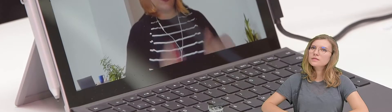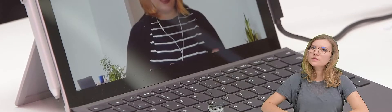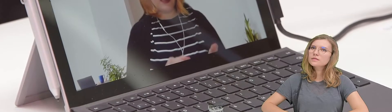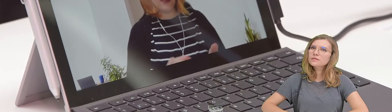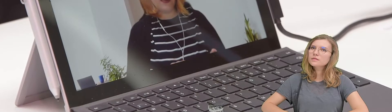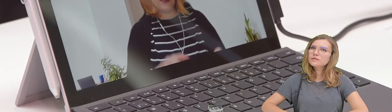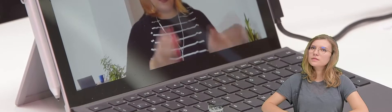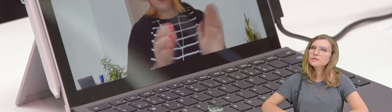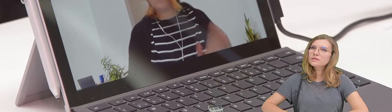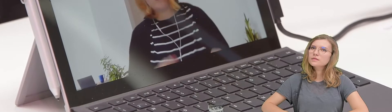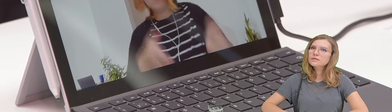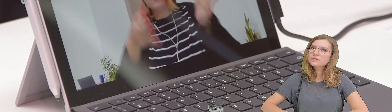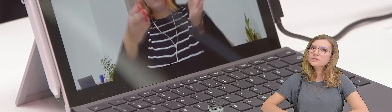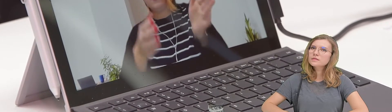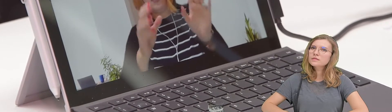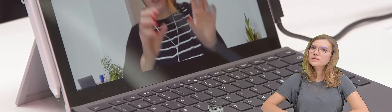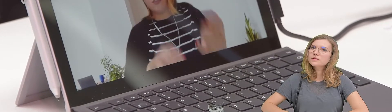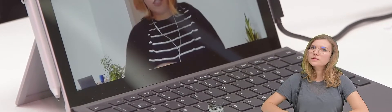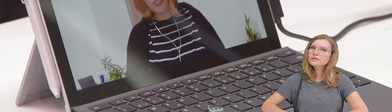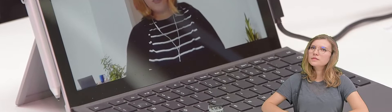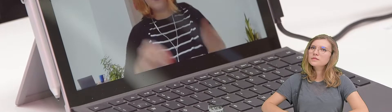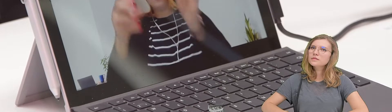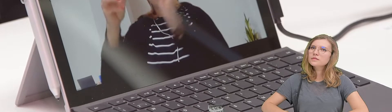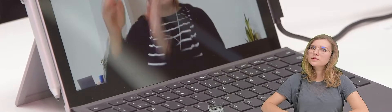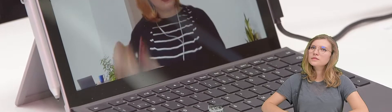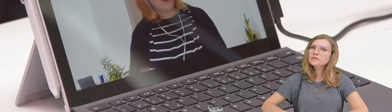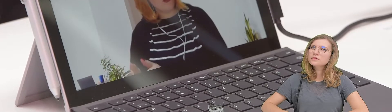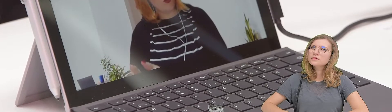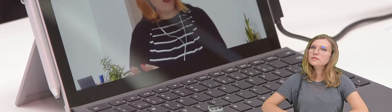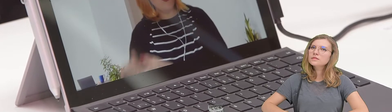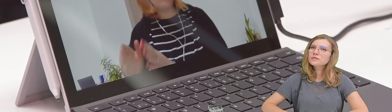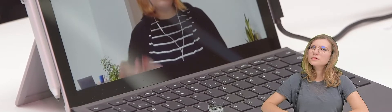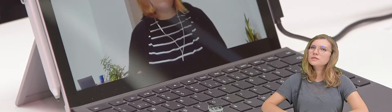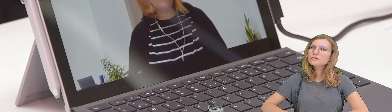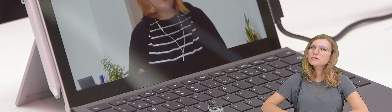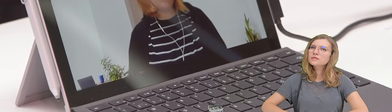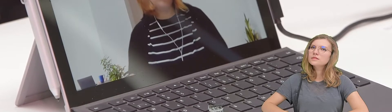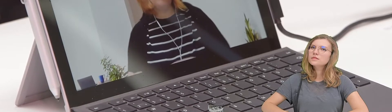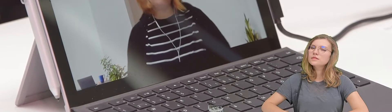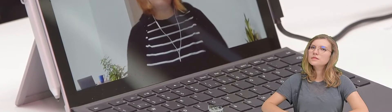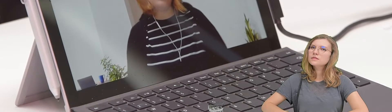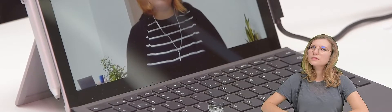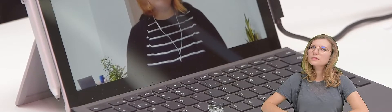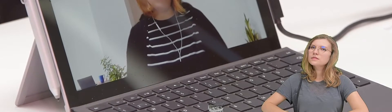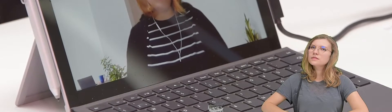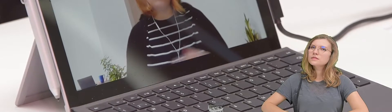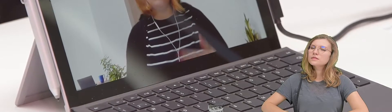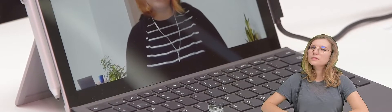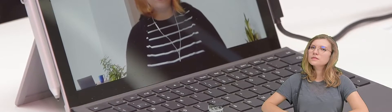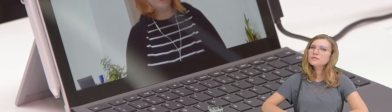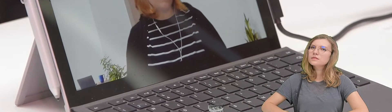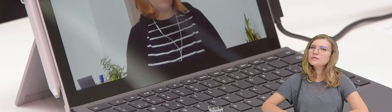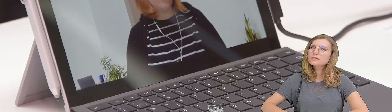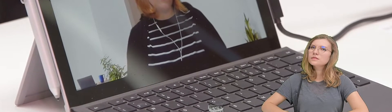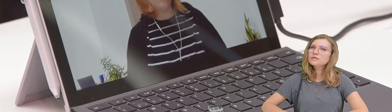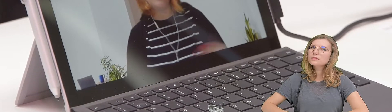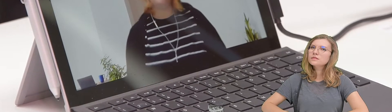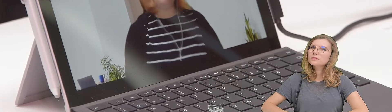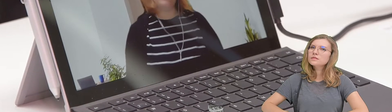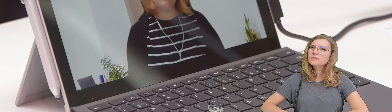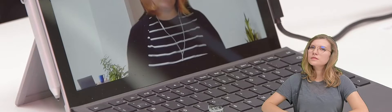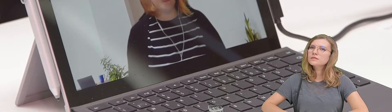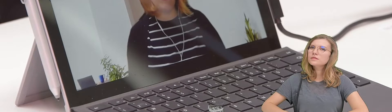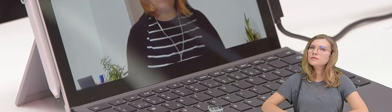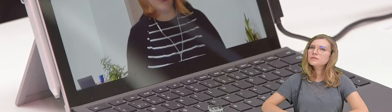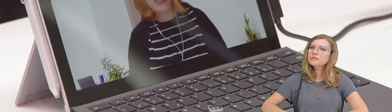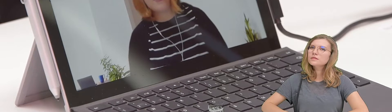Geschichte fertig ist, dann bekommt diese Geschichte die andere Gruppe. Und die wiederum müssen dann Emojis zu der Geschichte finden. Und dann kann man